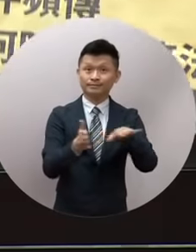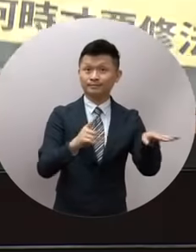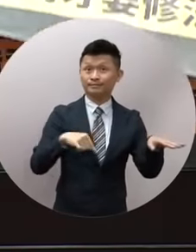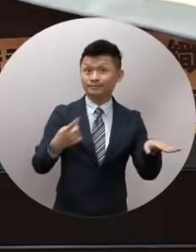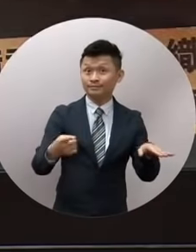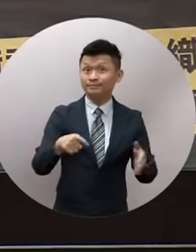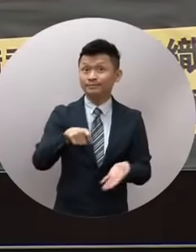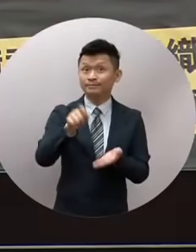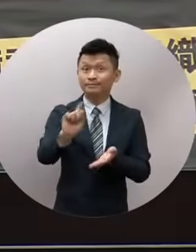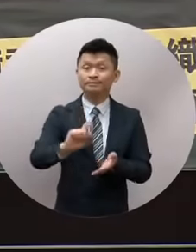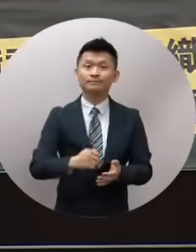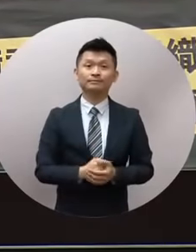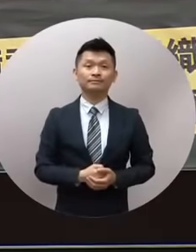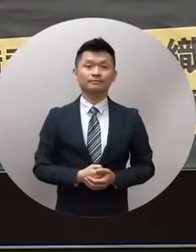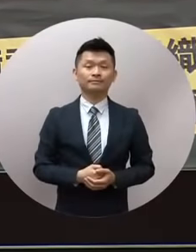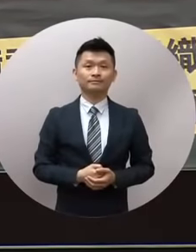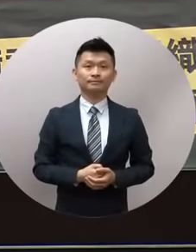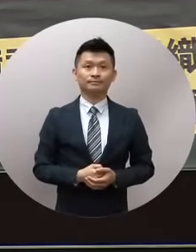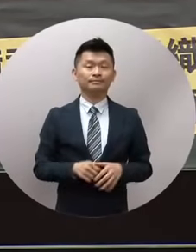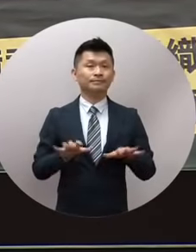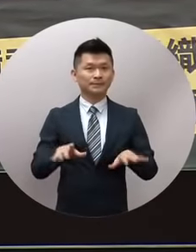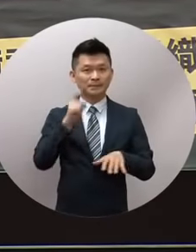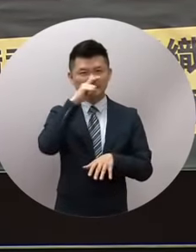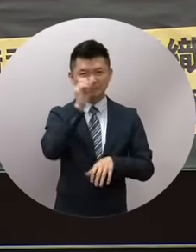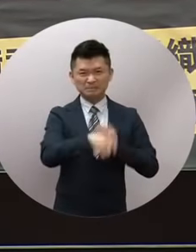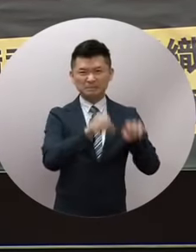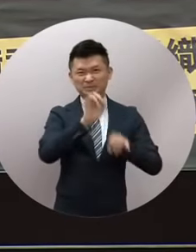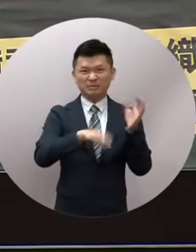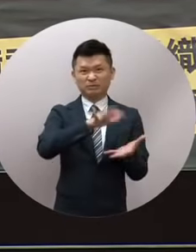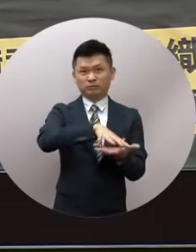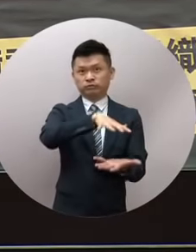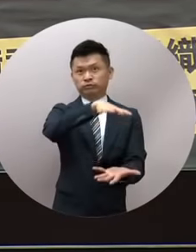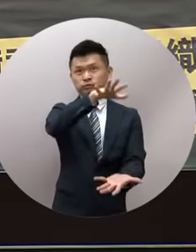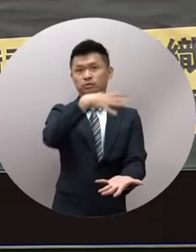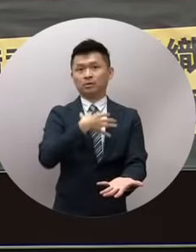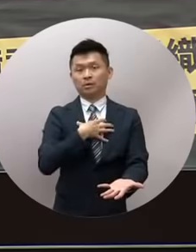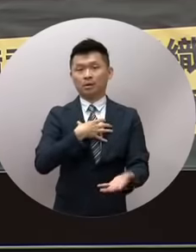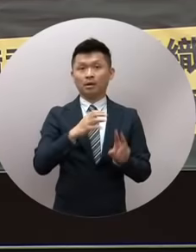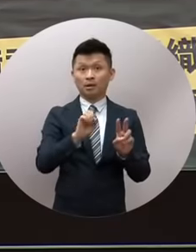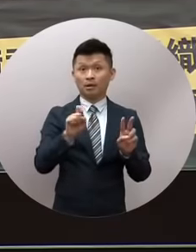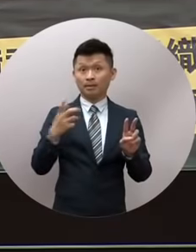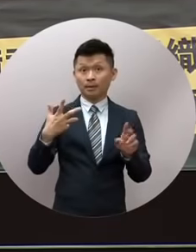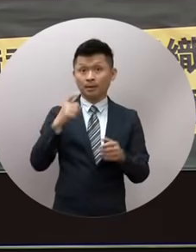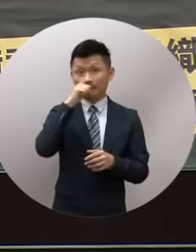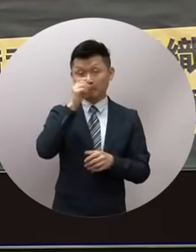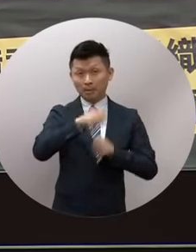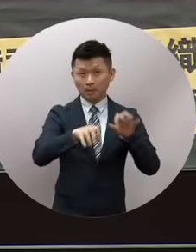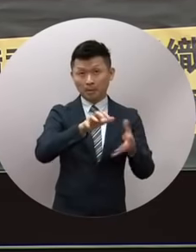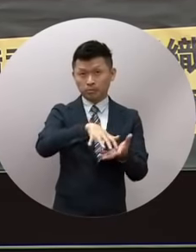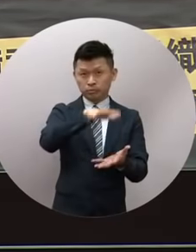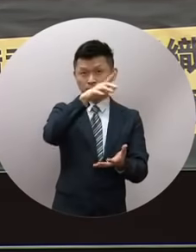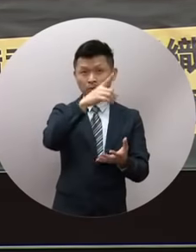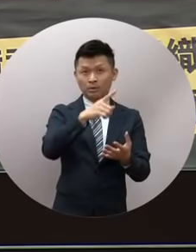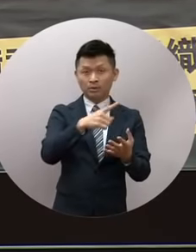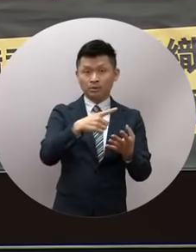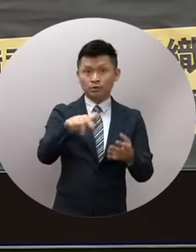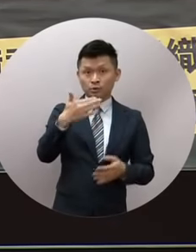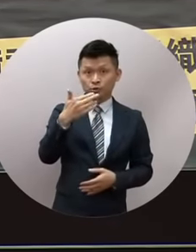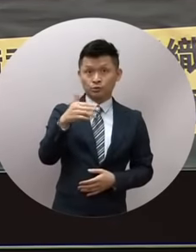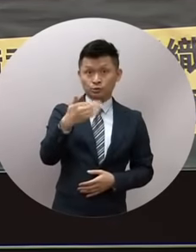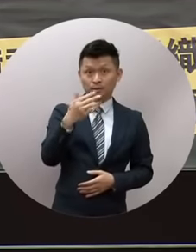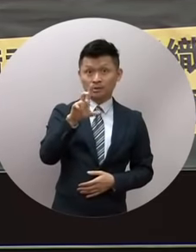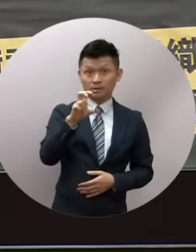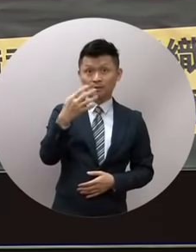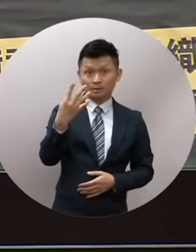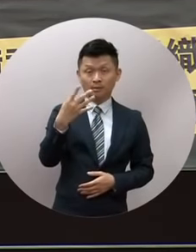就想要提到的是说，我们可以知道说，现在的垃圾量其实越来越增加的情况，在2018年的垃圾量大概是974万公吨，已